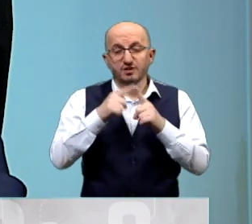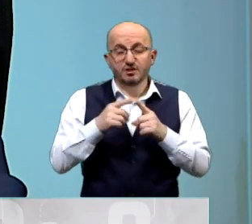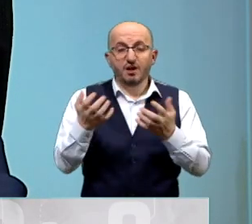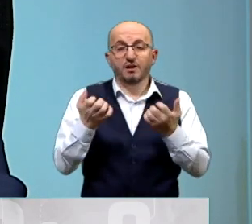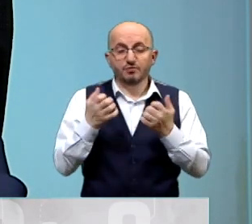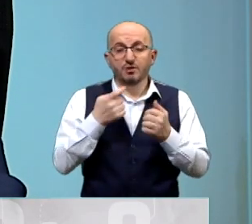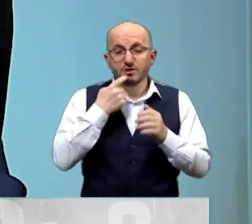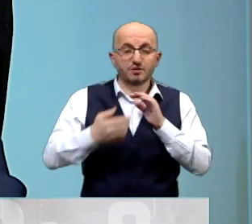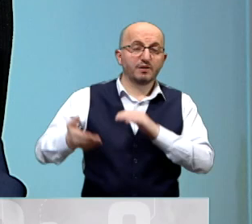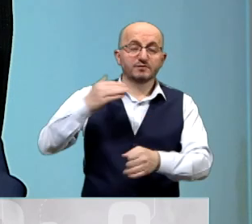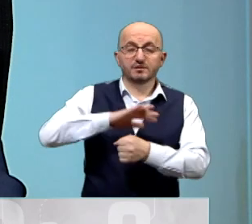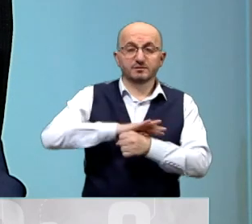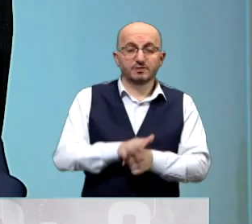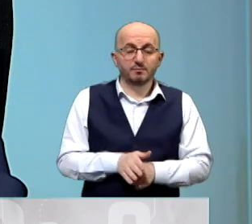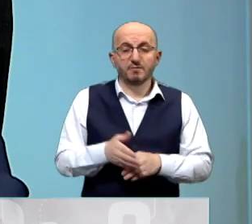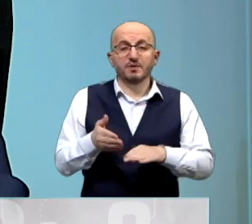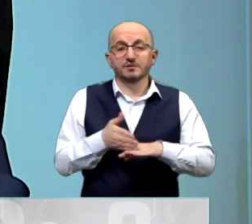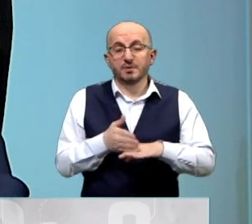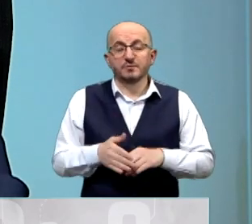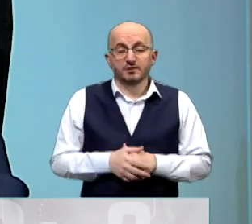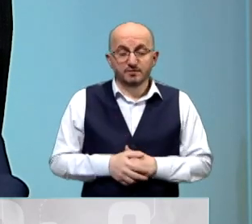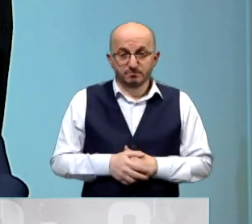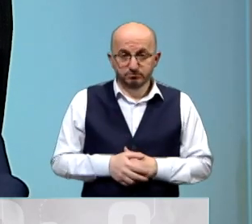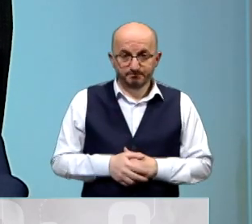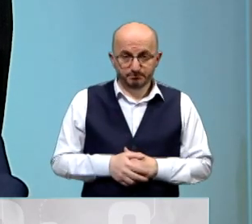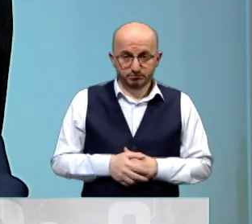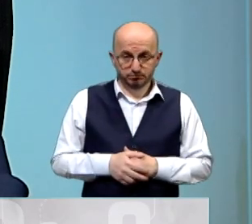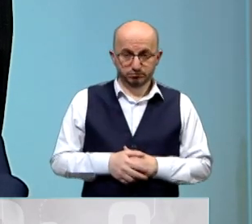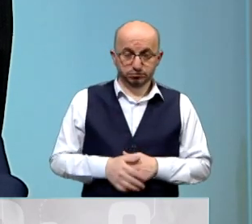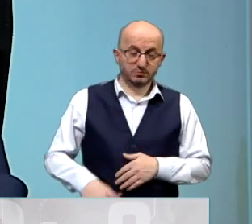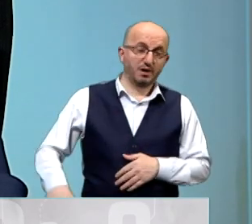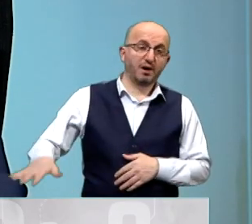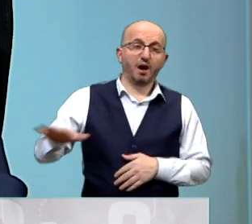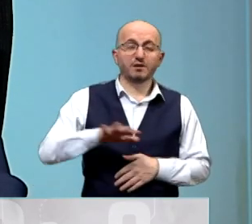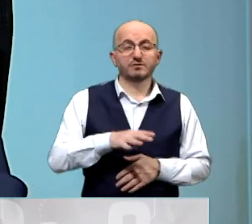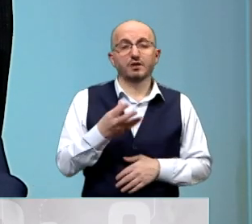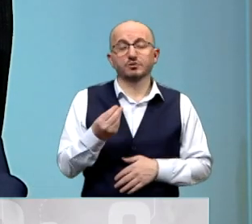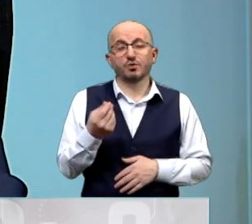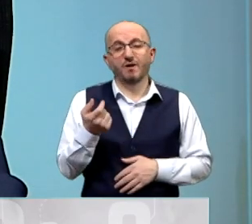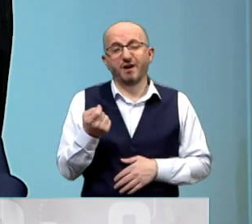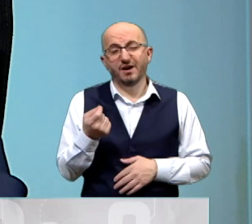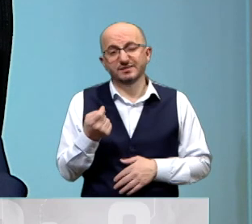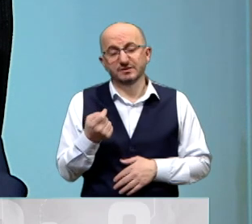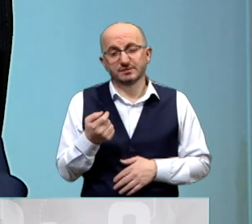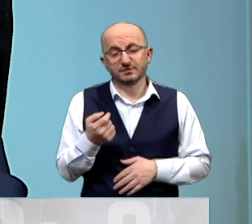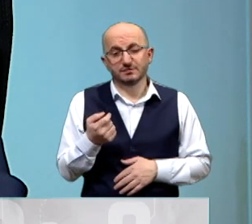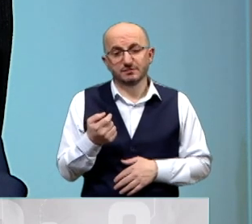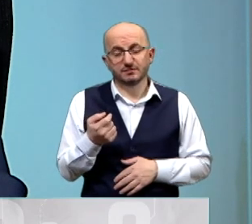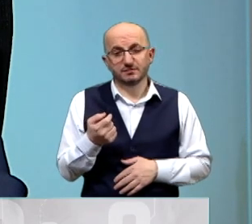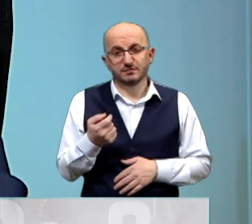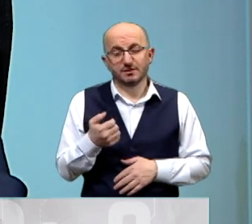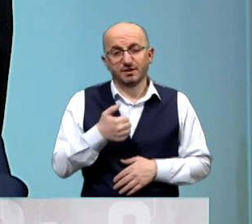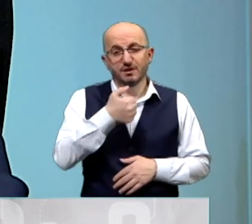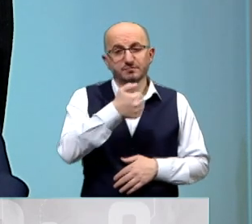geçen sene bu salgın hastalıktan pandemiden dolayı da herhalde Herkese çok az 65 yaş altı ve daha